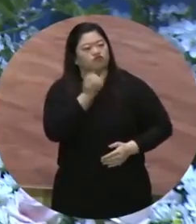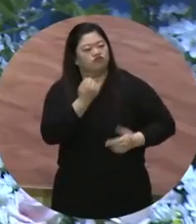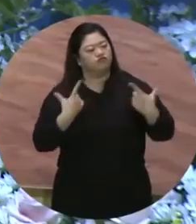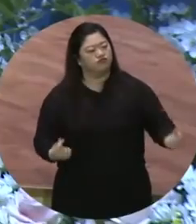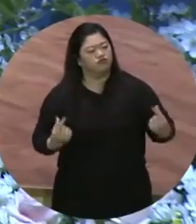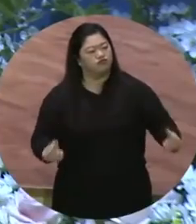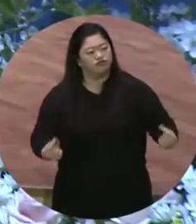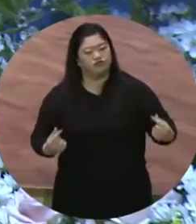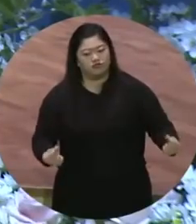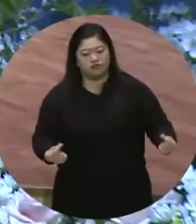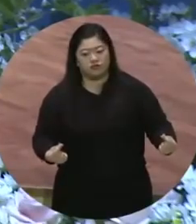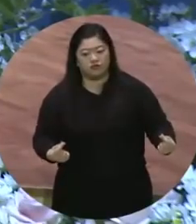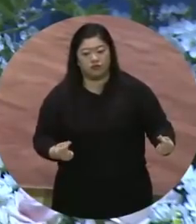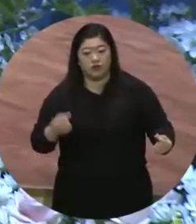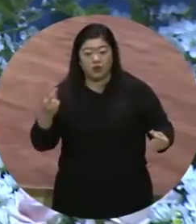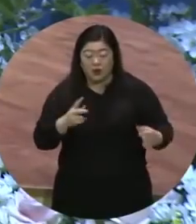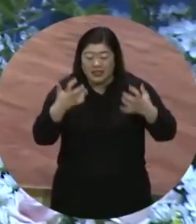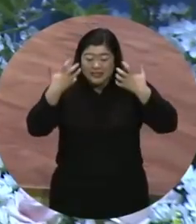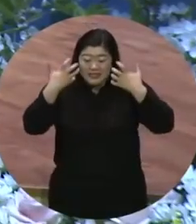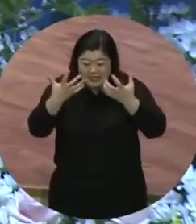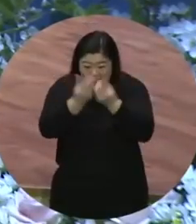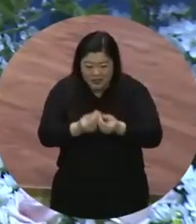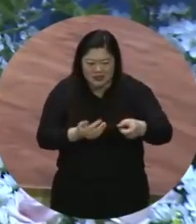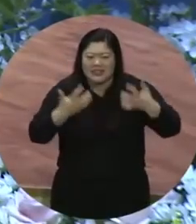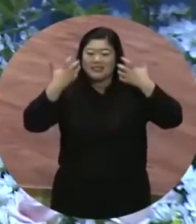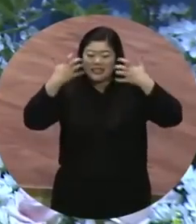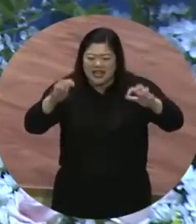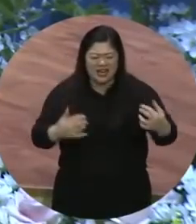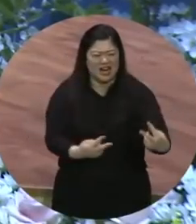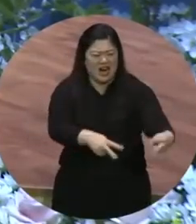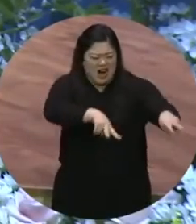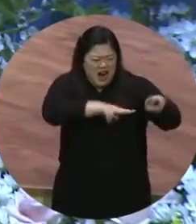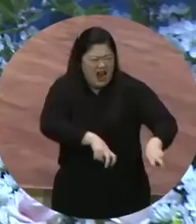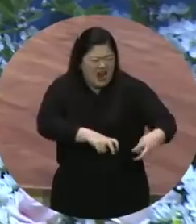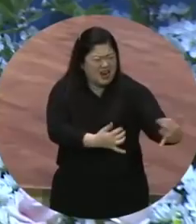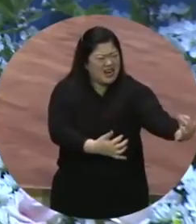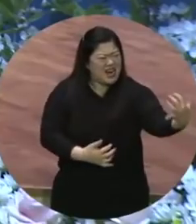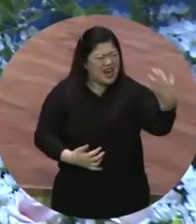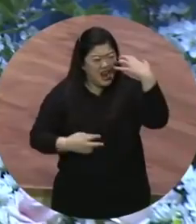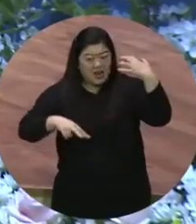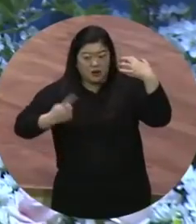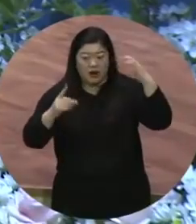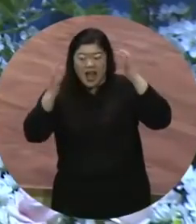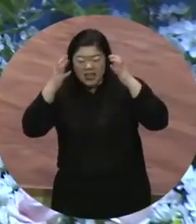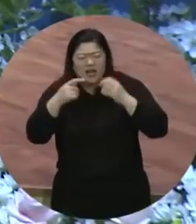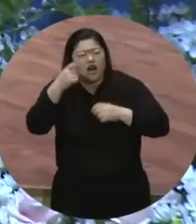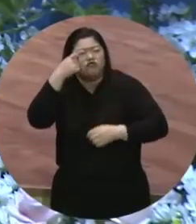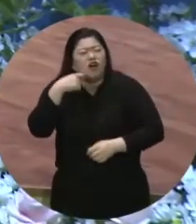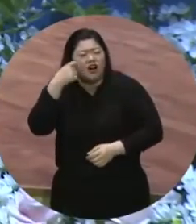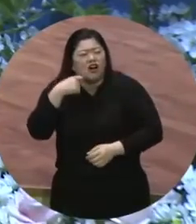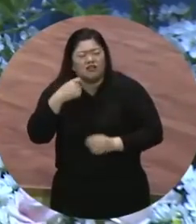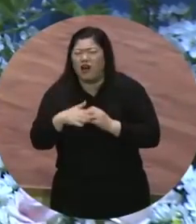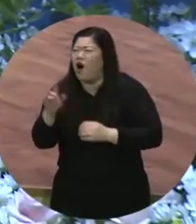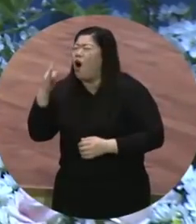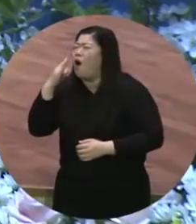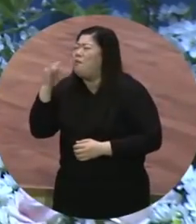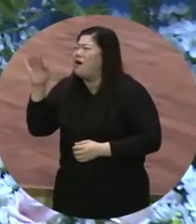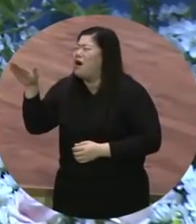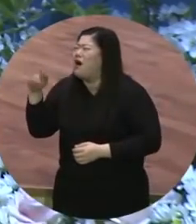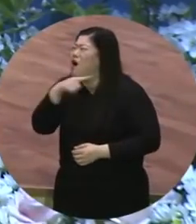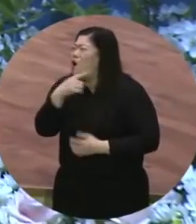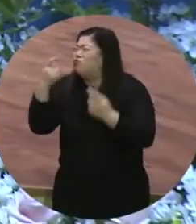사자가 막 달려오니까 아이가 울잖아요. 무서워가지고. 엄마 무서워. 엄마 하는 말입니다. 조금만